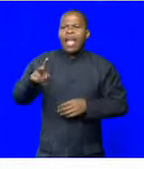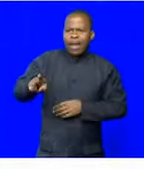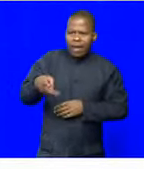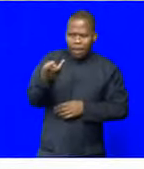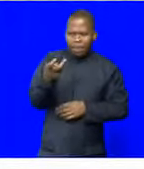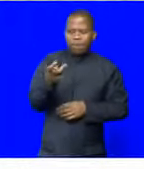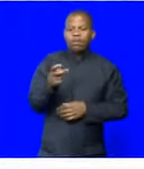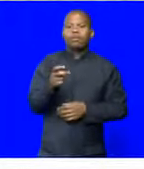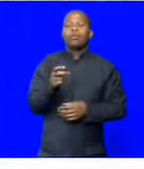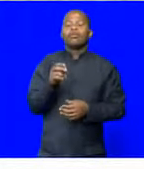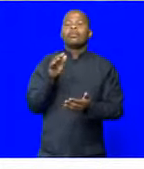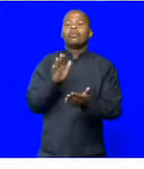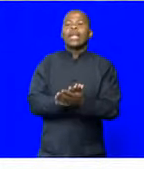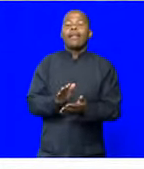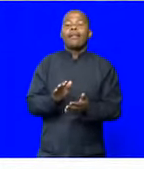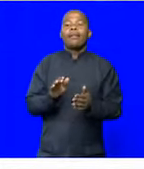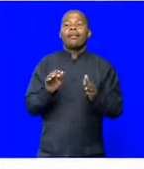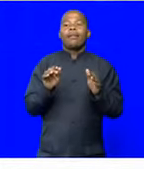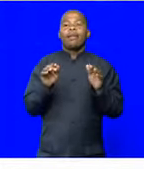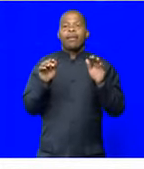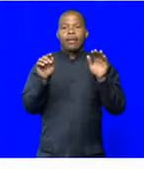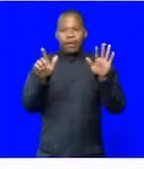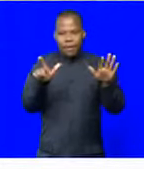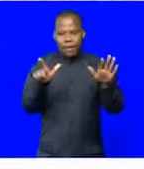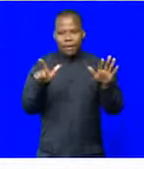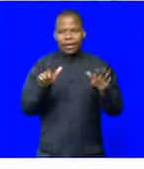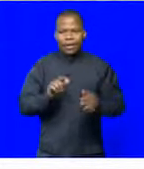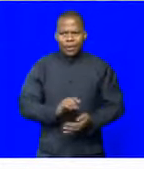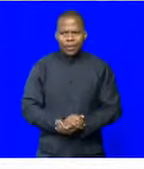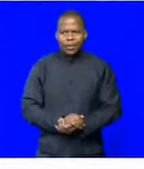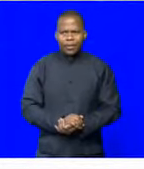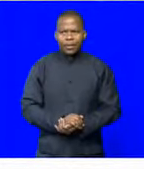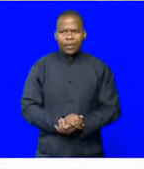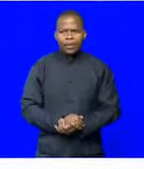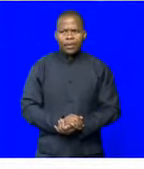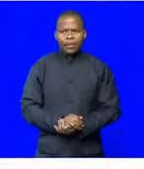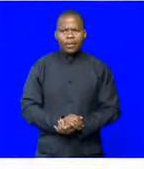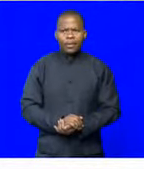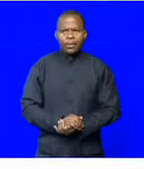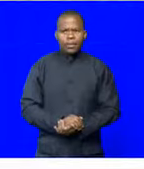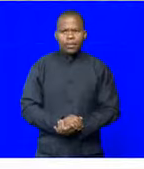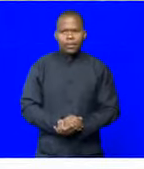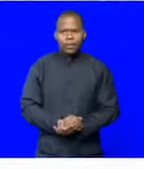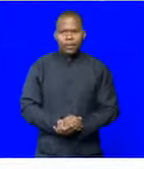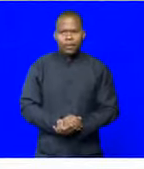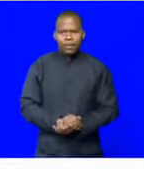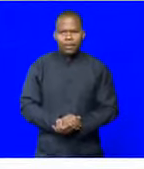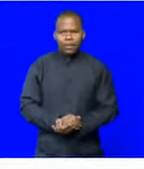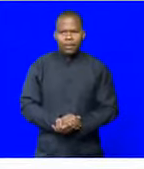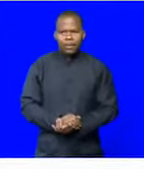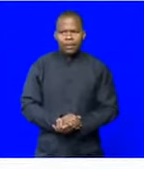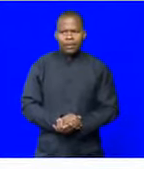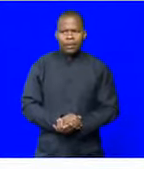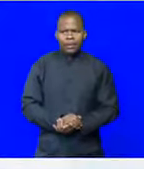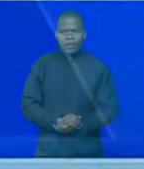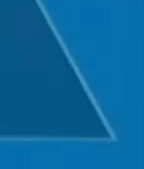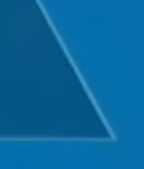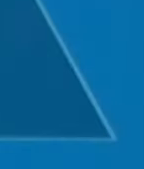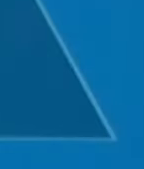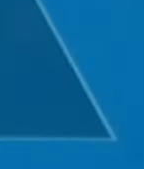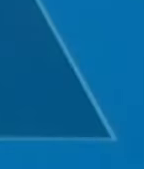lishumi nesikhombisa. Etinzabeni kubika Sondo Mlangeni, nginathemba Shabangu kamanzini.